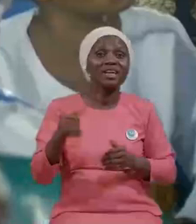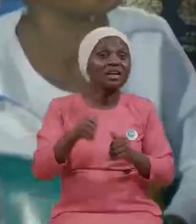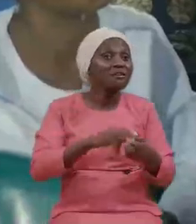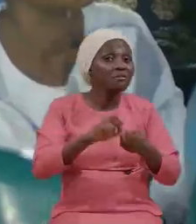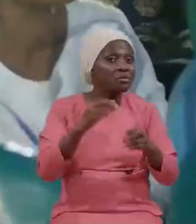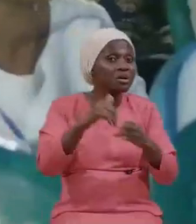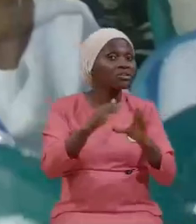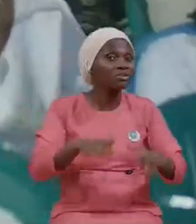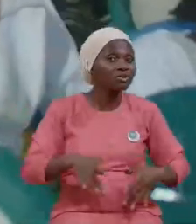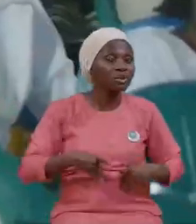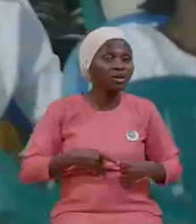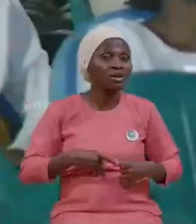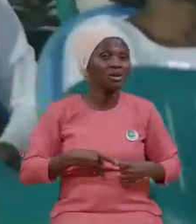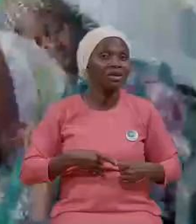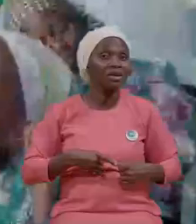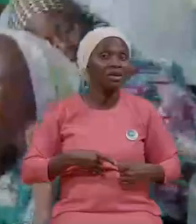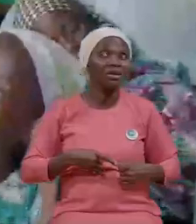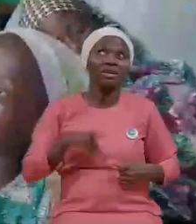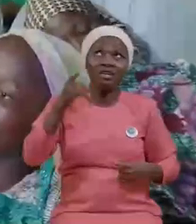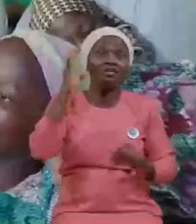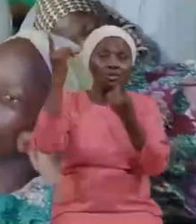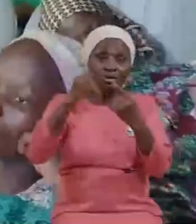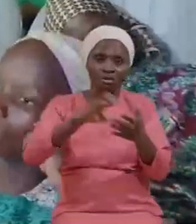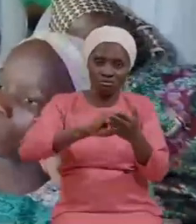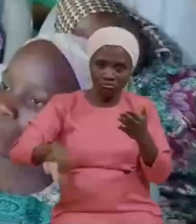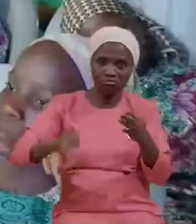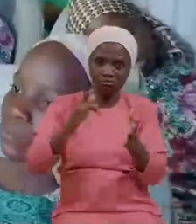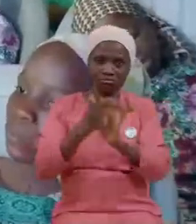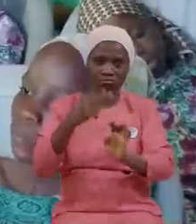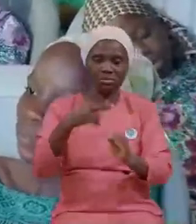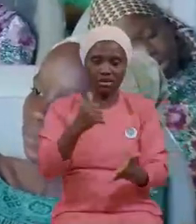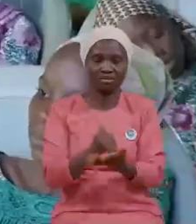Tous les problèmes de ta vie, il viendra et il va les enlever.